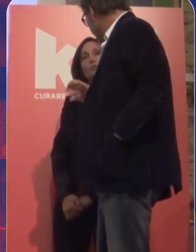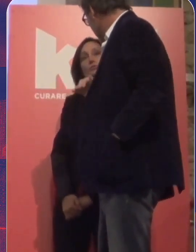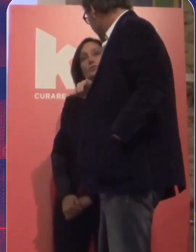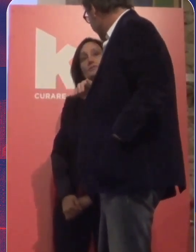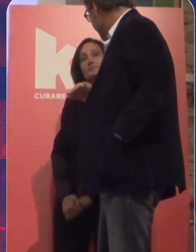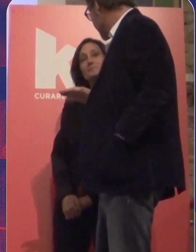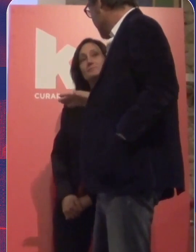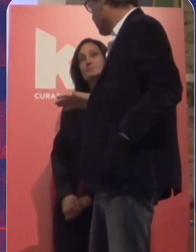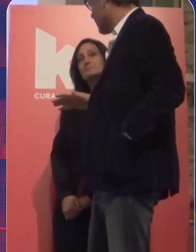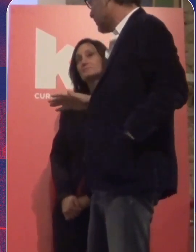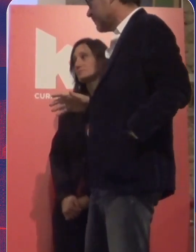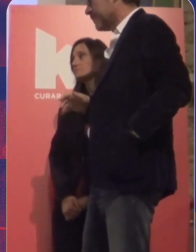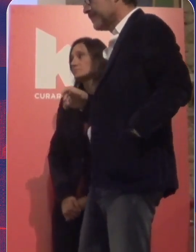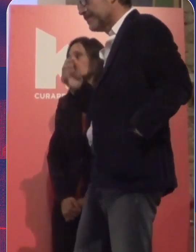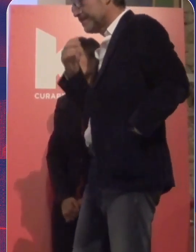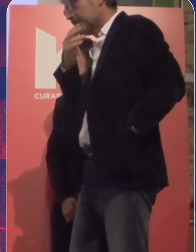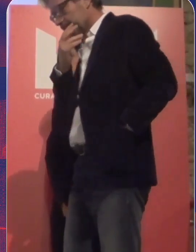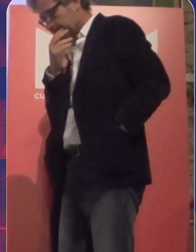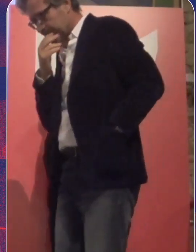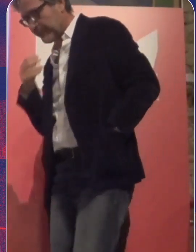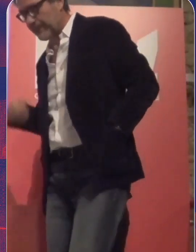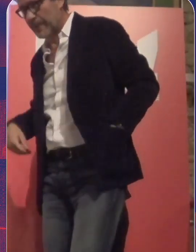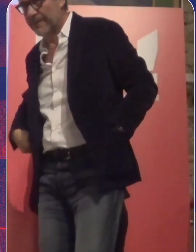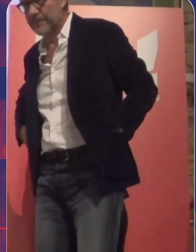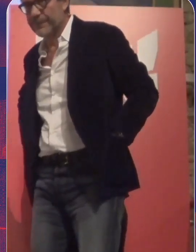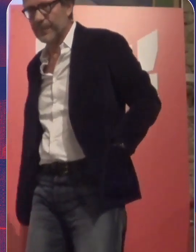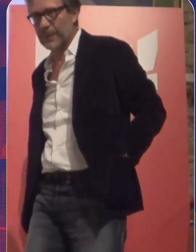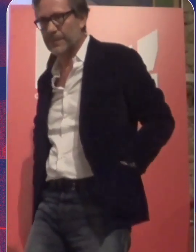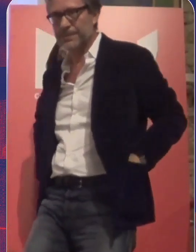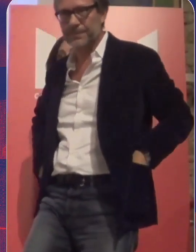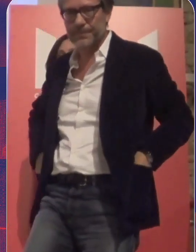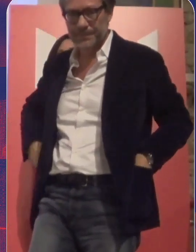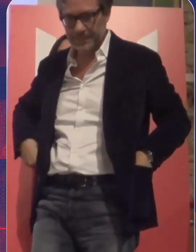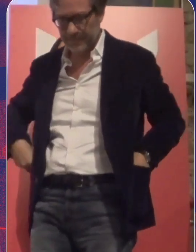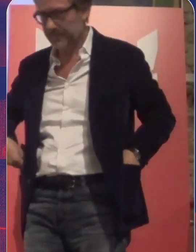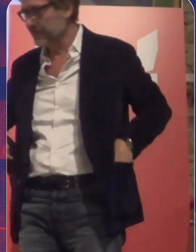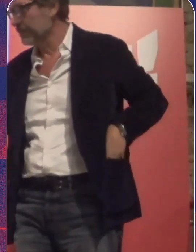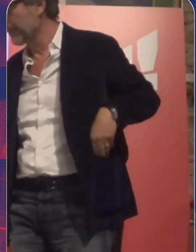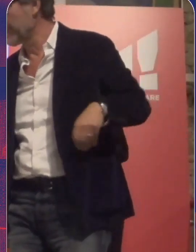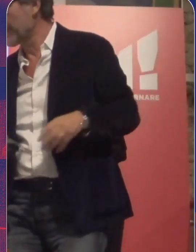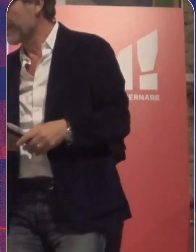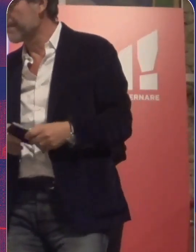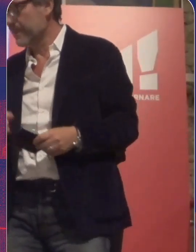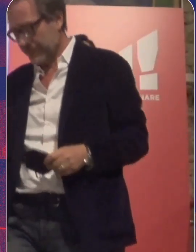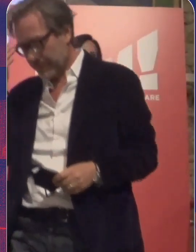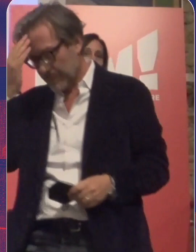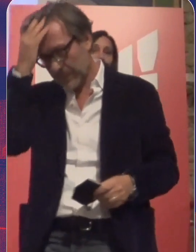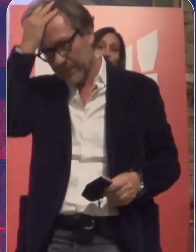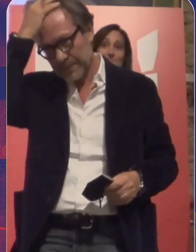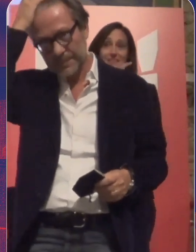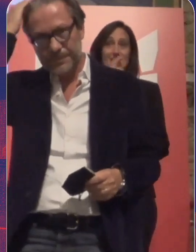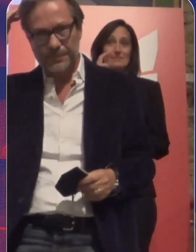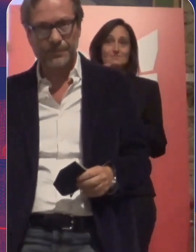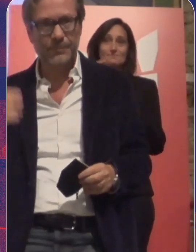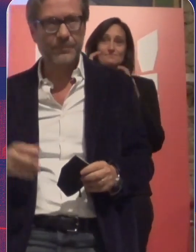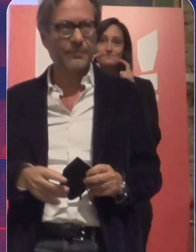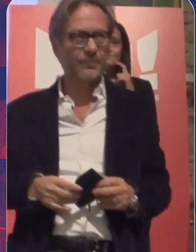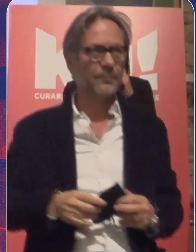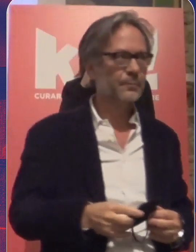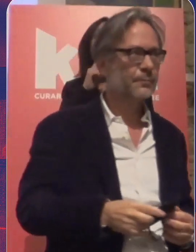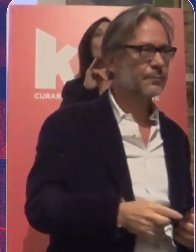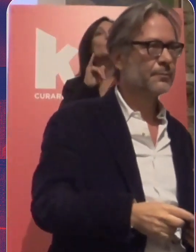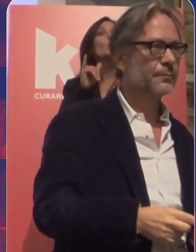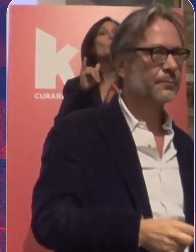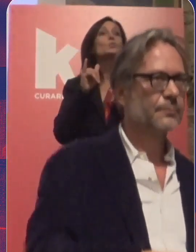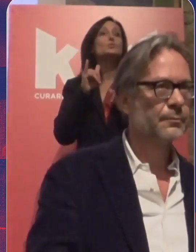ricordiamo inoltre indossare correttamente la mascherina e di mantenere la distanza di sicurezza nell'uscire ordinatamente dalla sala per consentire il